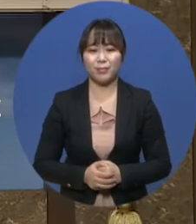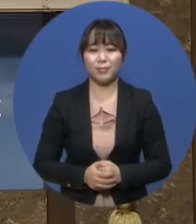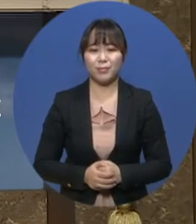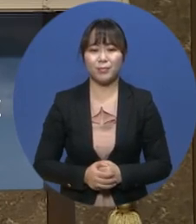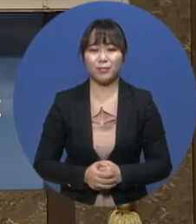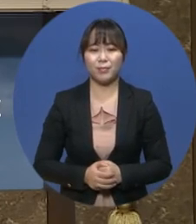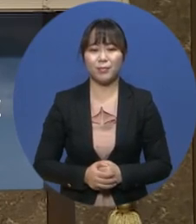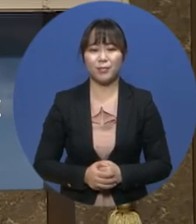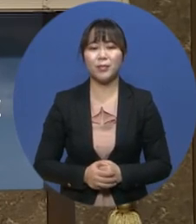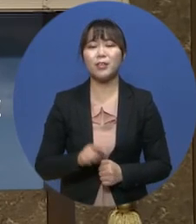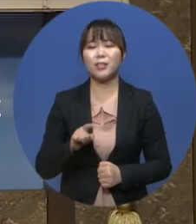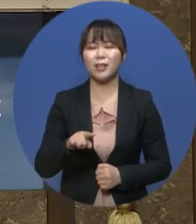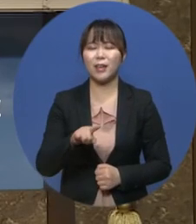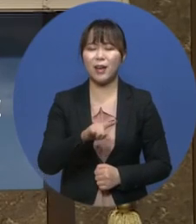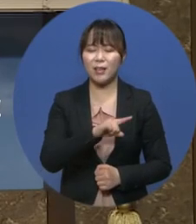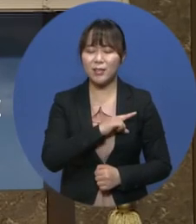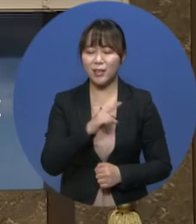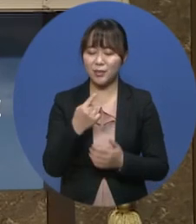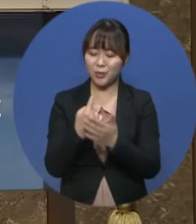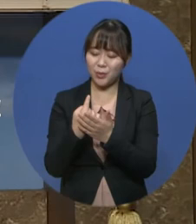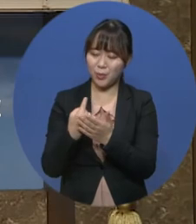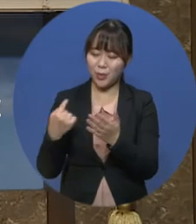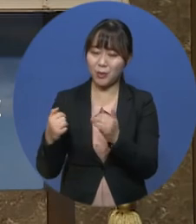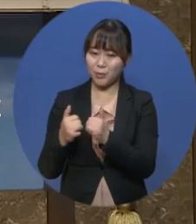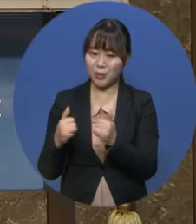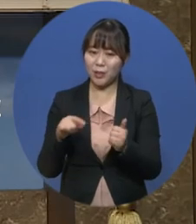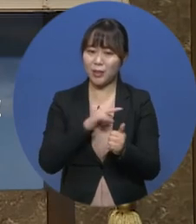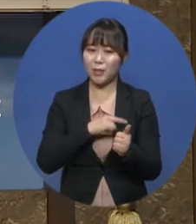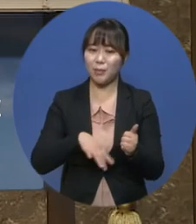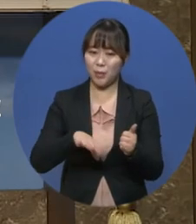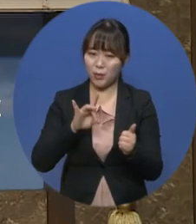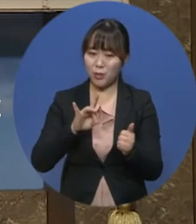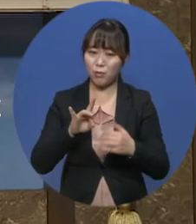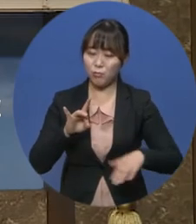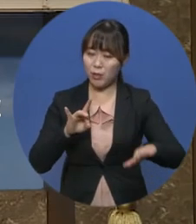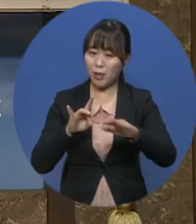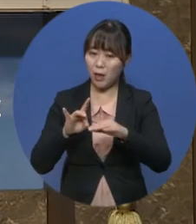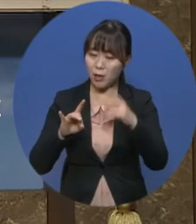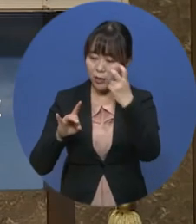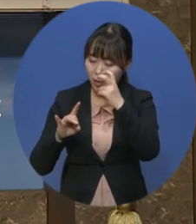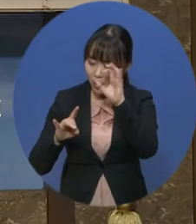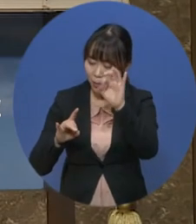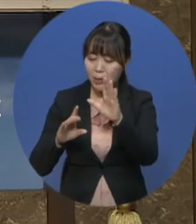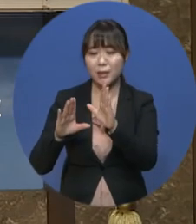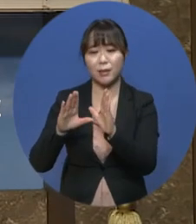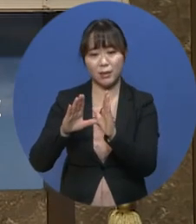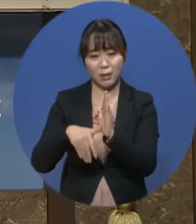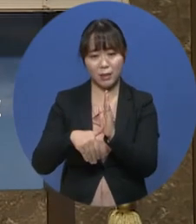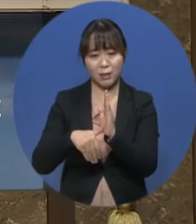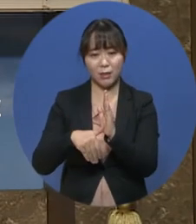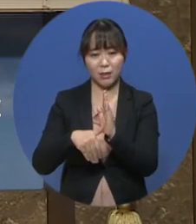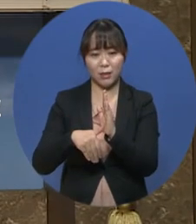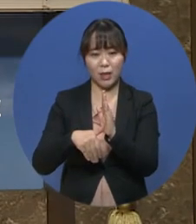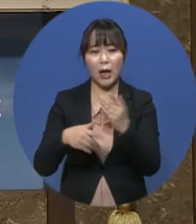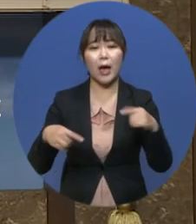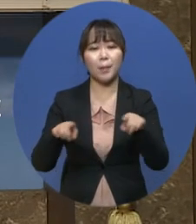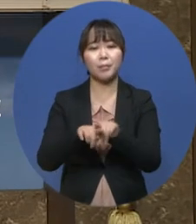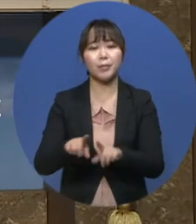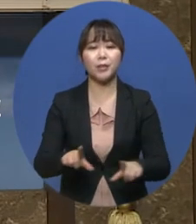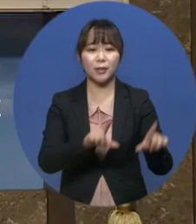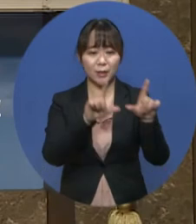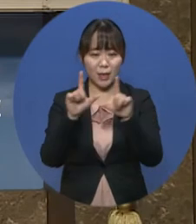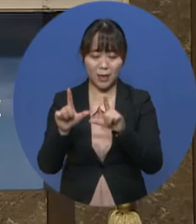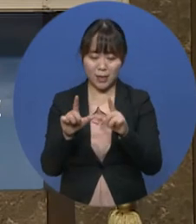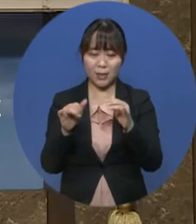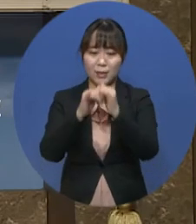그것은 가장 소외된 분들을 먼저 우리가 살펴 봤을 때의 함께 살아나가는